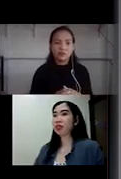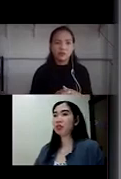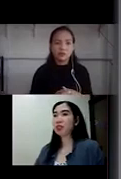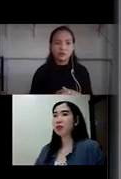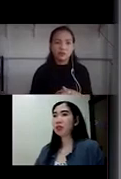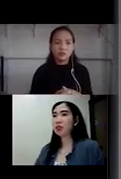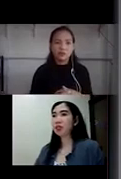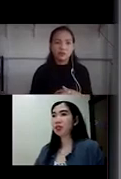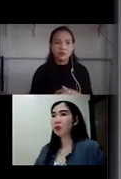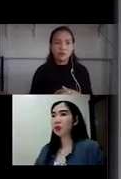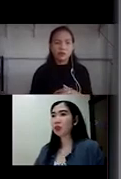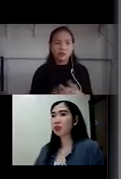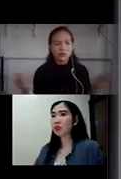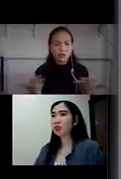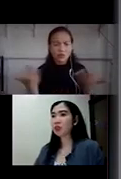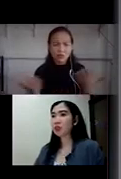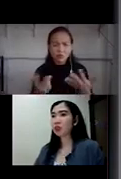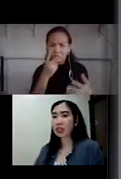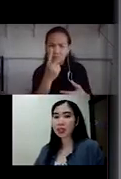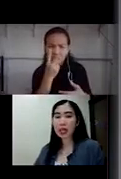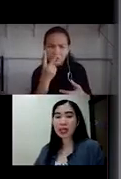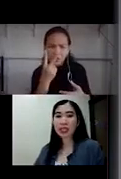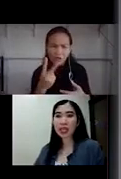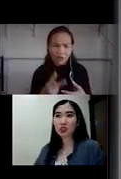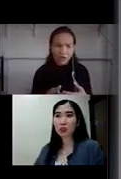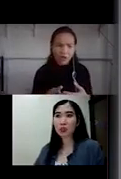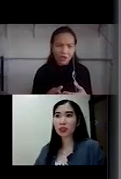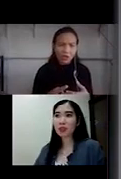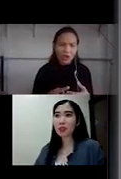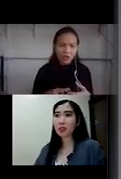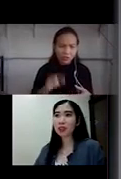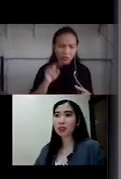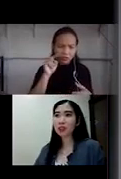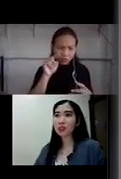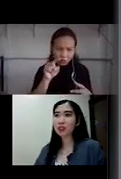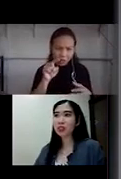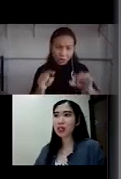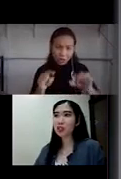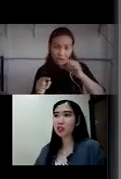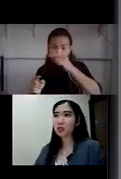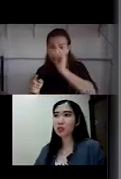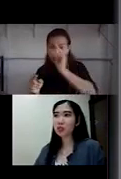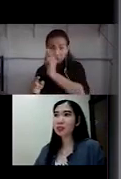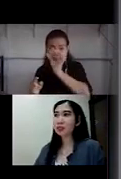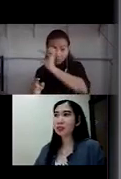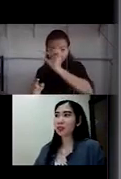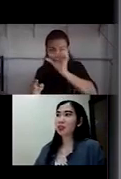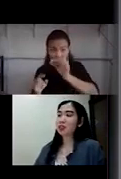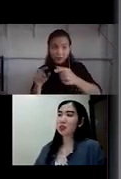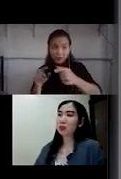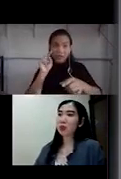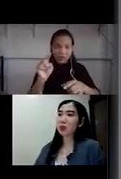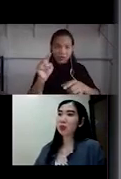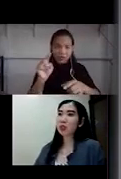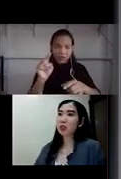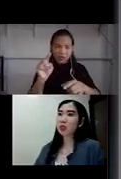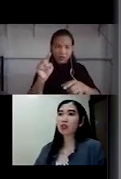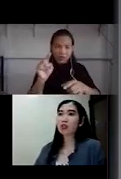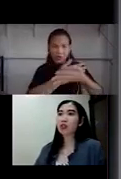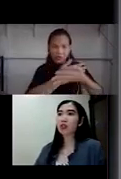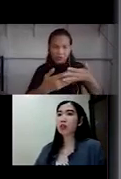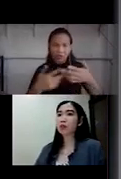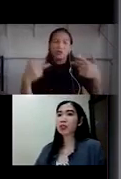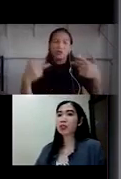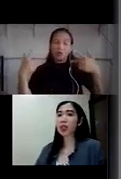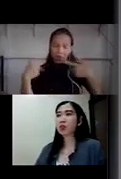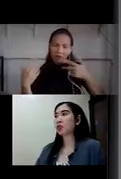Okay? So, saan yung makikita po? Dito siya sa scheduled. Pag click nyo yung scheduled, nandito po yung ginawa